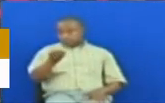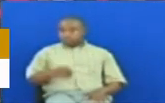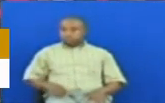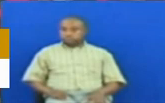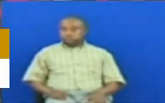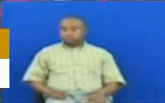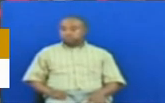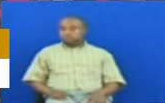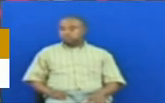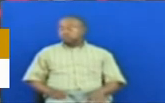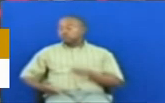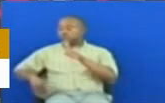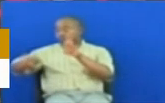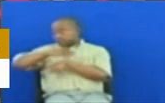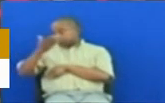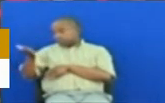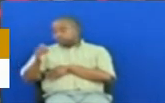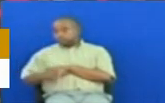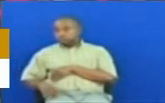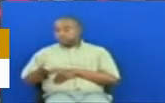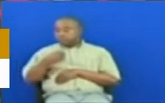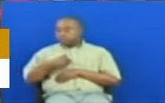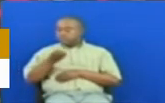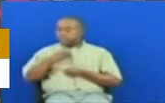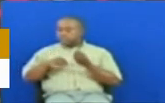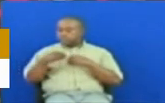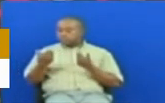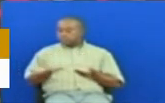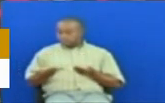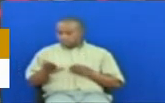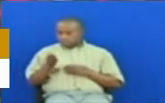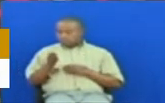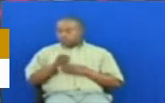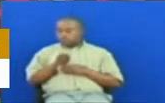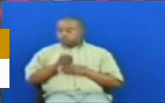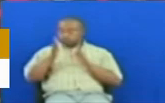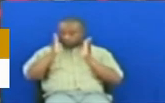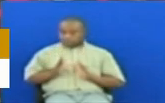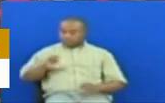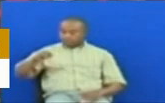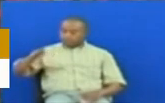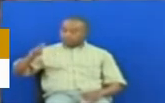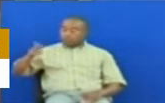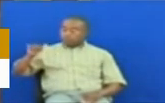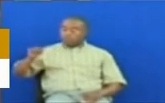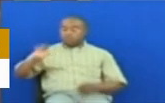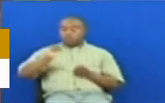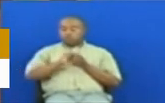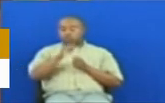Mheshimiwa mwenyekiti, mimi nilikuwa nachangia hoja ya Mheshimiwa Mkuya ya 15(2)